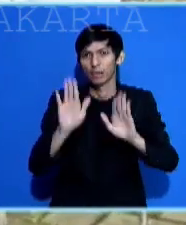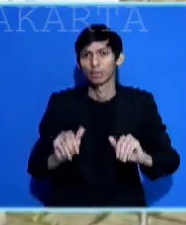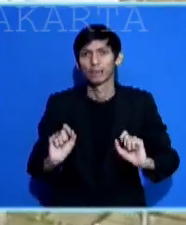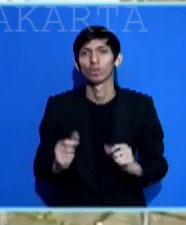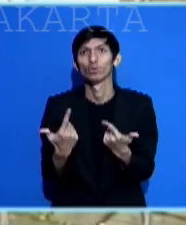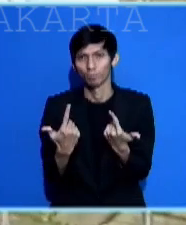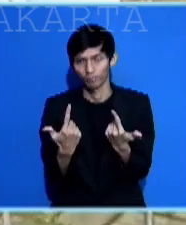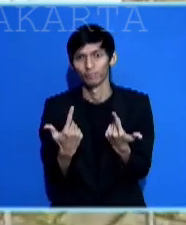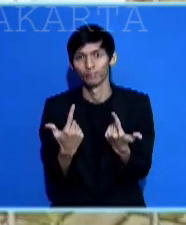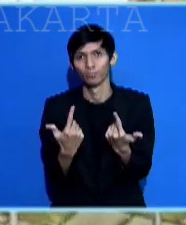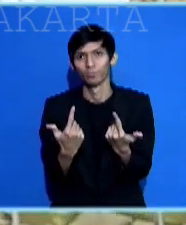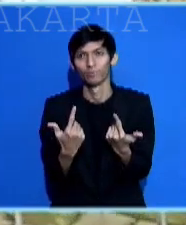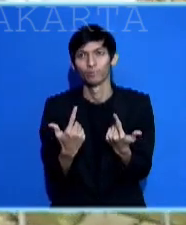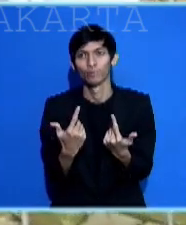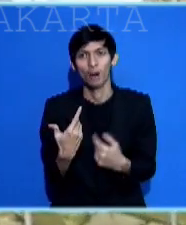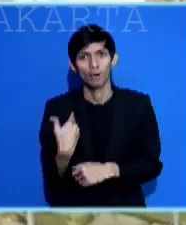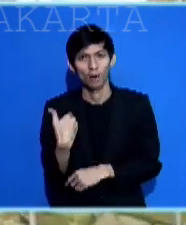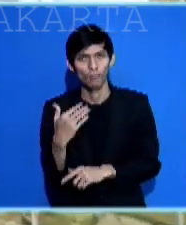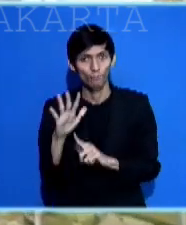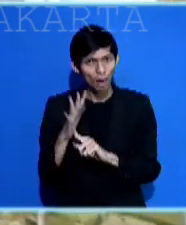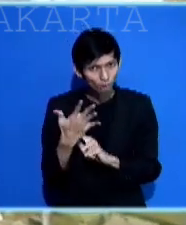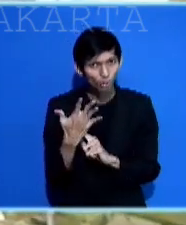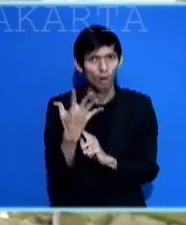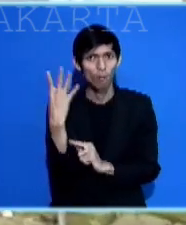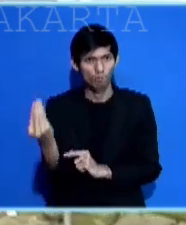inkangasihesang perkampungan pinggir